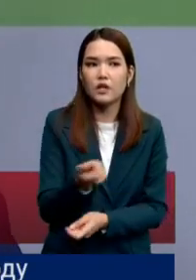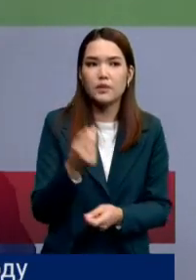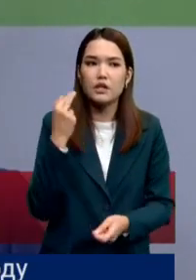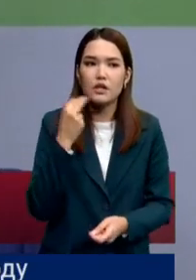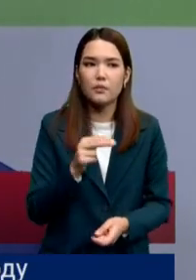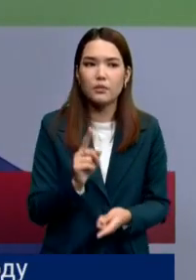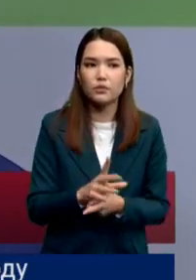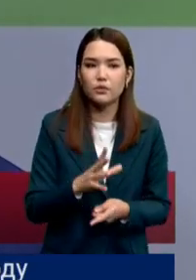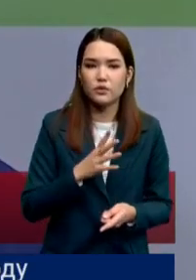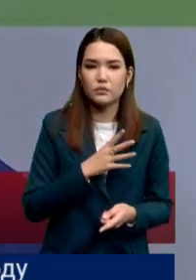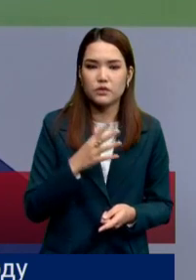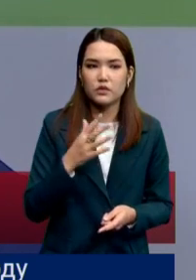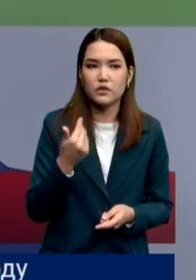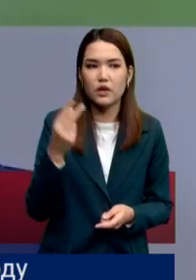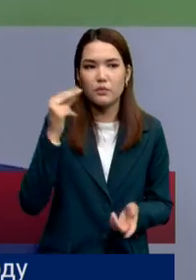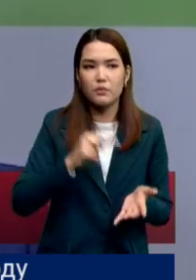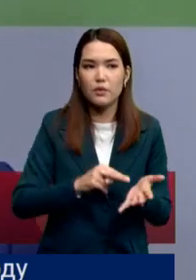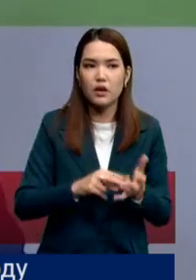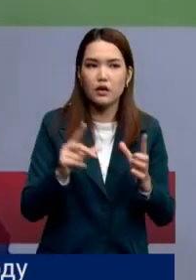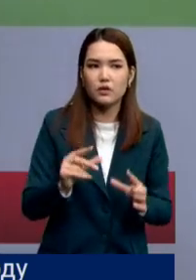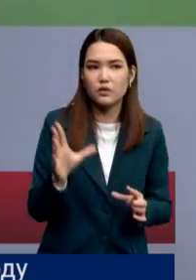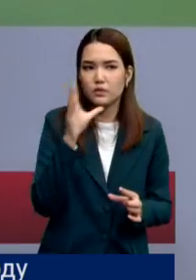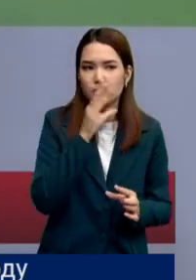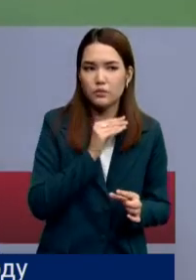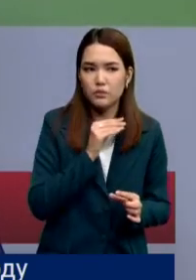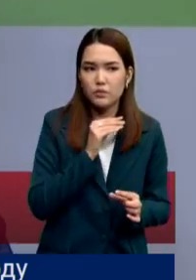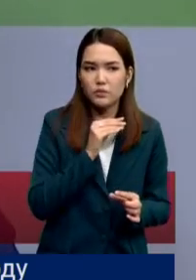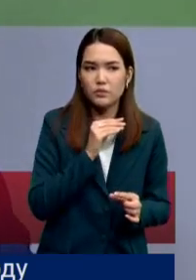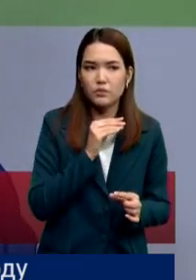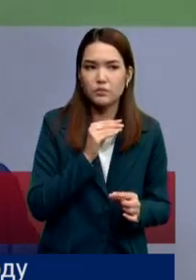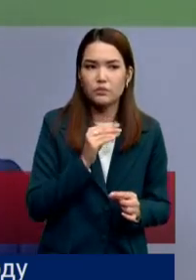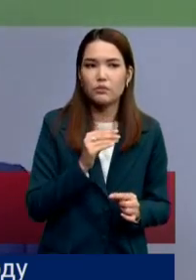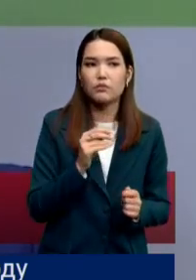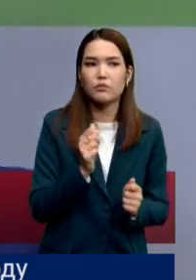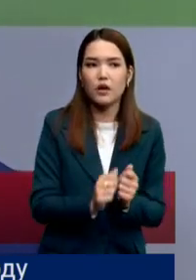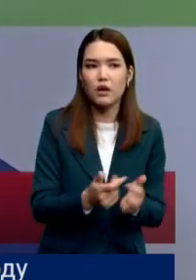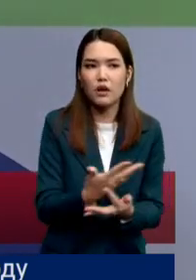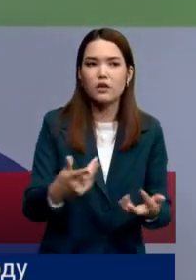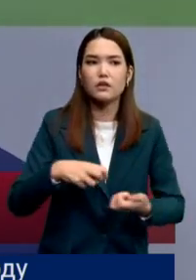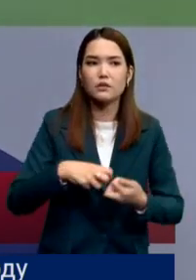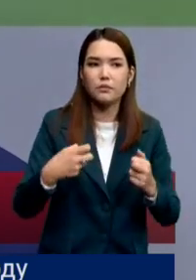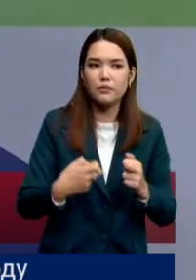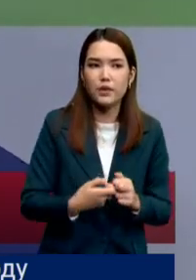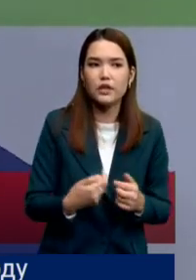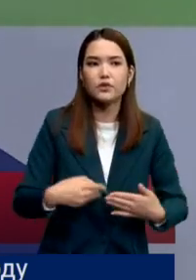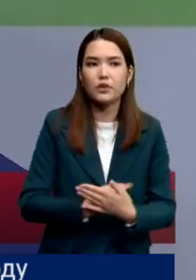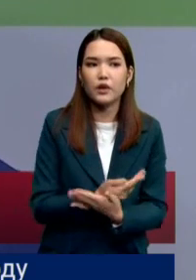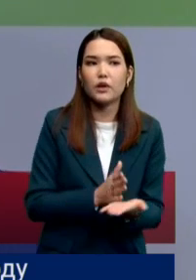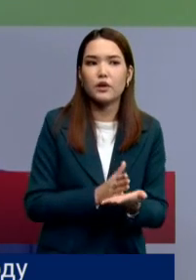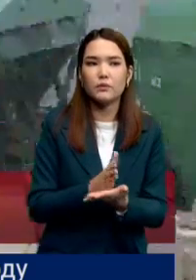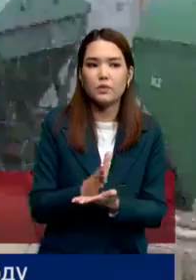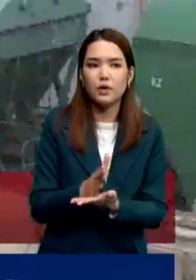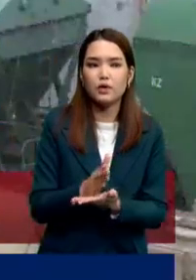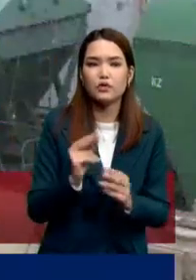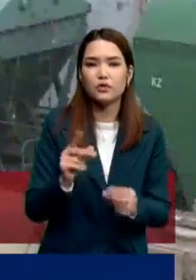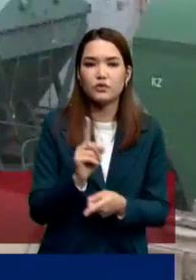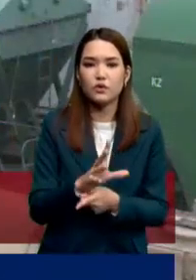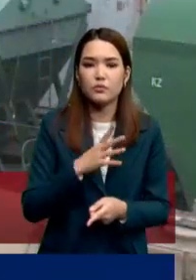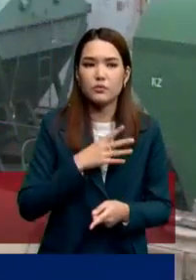кетет, сапасы түшүп кеткенден кийин анын баасы да түшүп кетет. Ар нәтижесинде шаруа кожолуктары ул шыгынга сурайт.